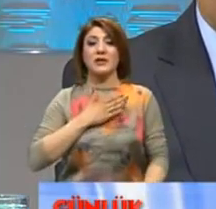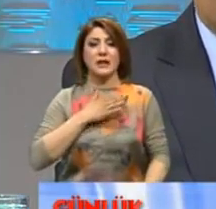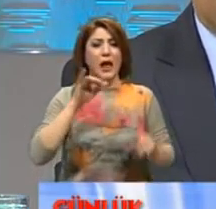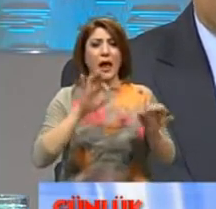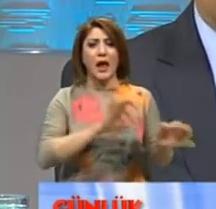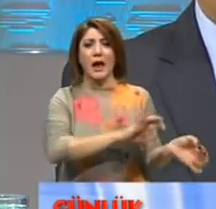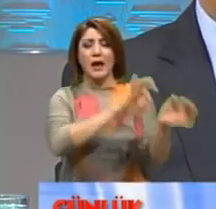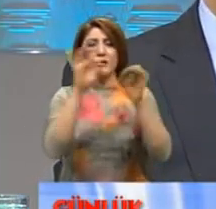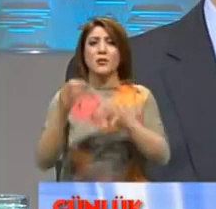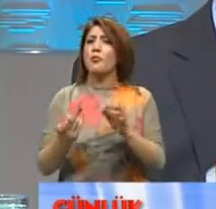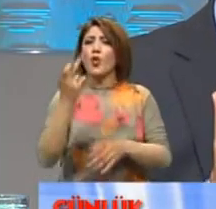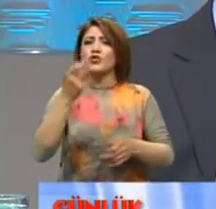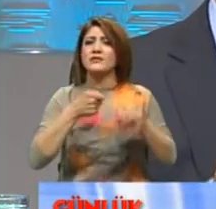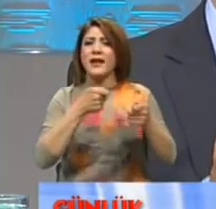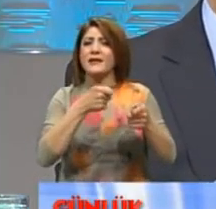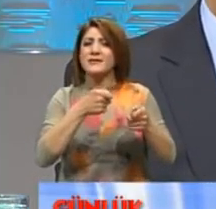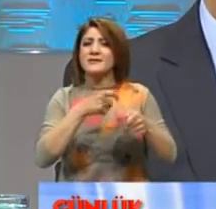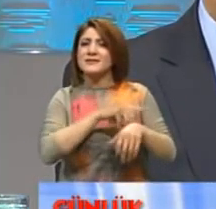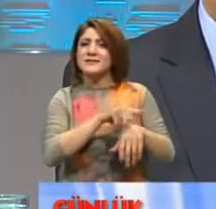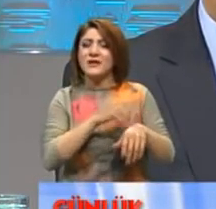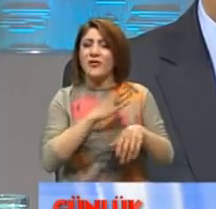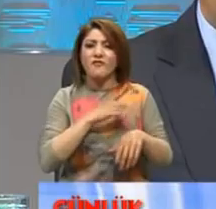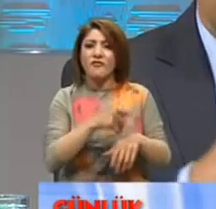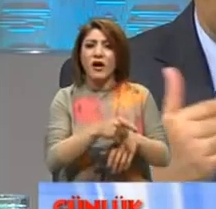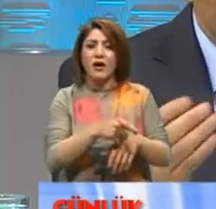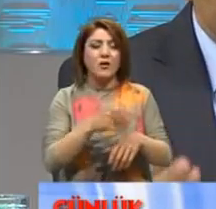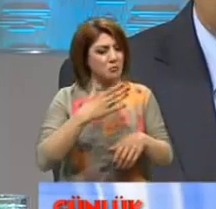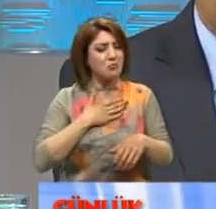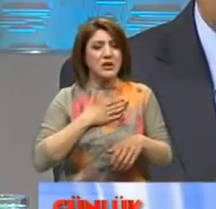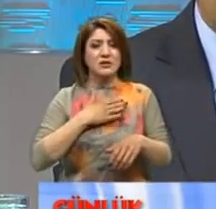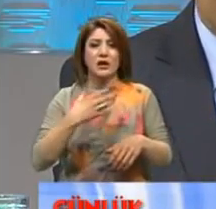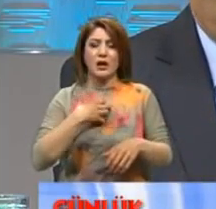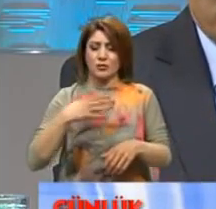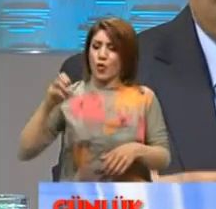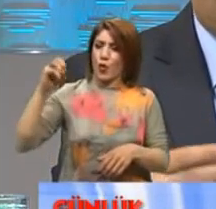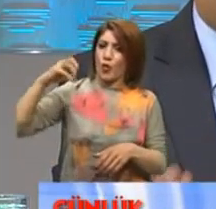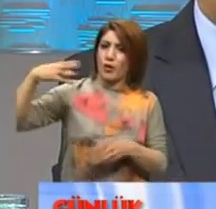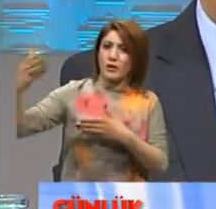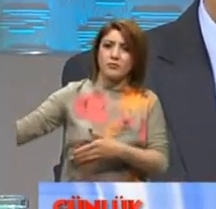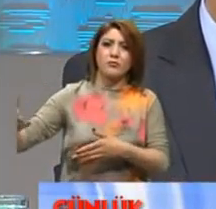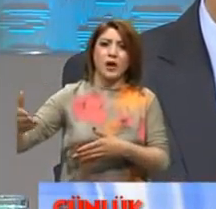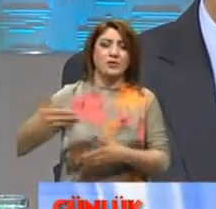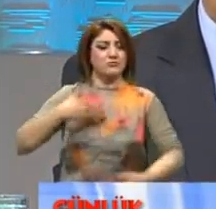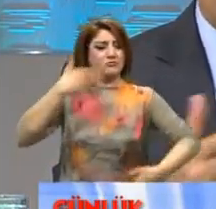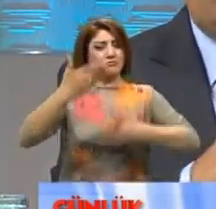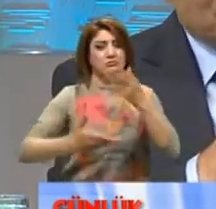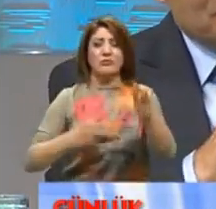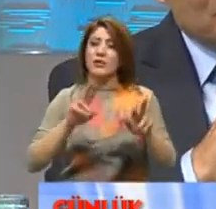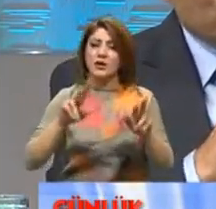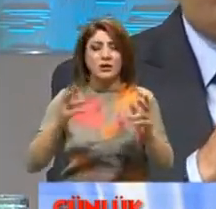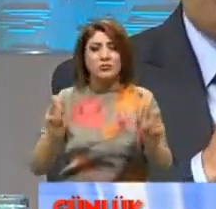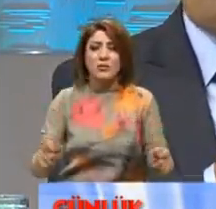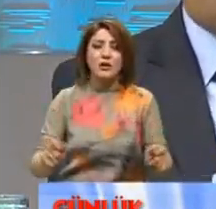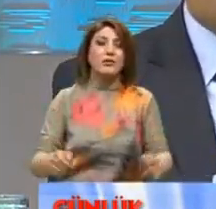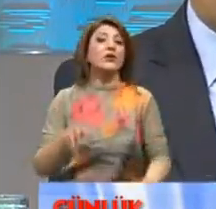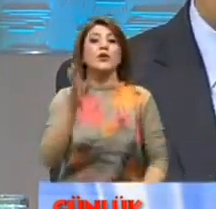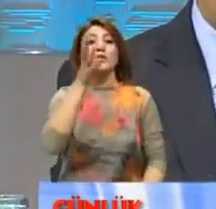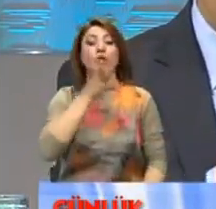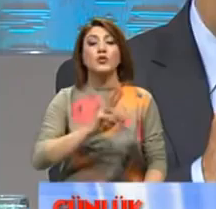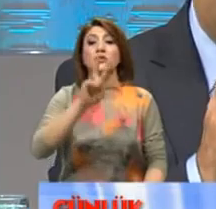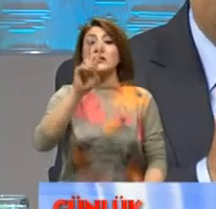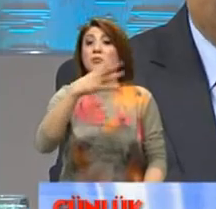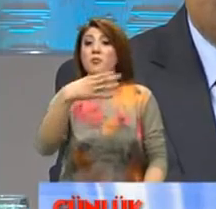aynen öyle yani, boş derslerde efendim saygı çok güzeldir, sevgi güzeldir değil. Bizatihi öğretmen icra ederek, bakın 420